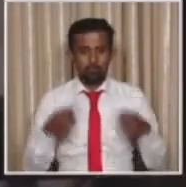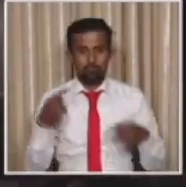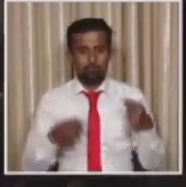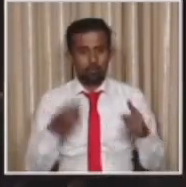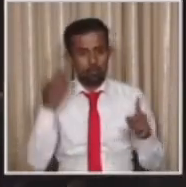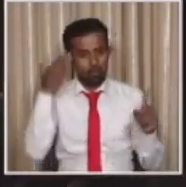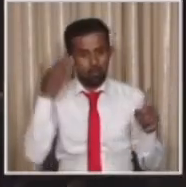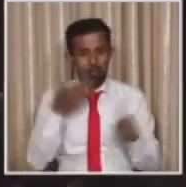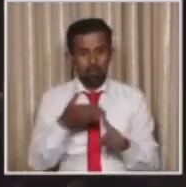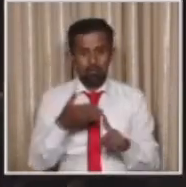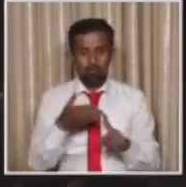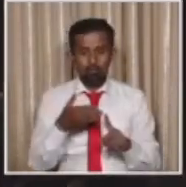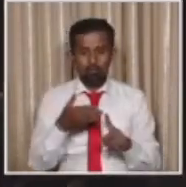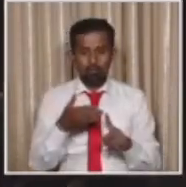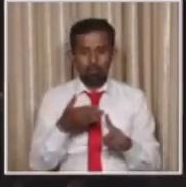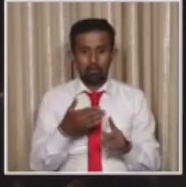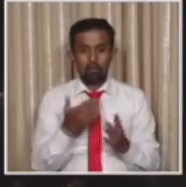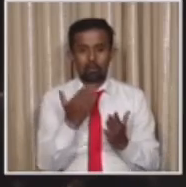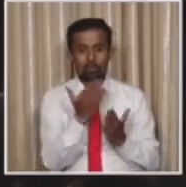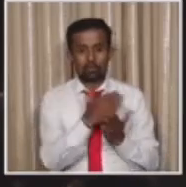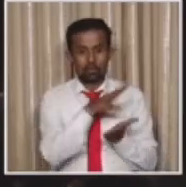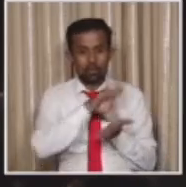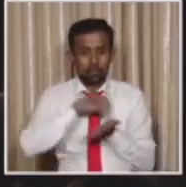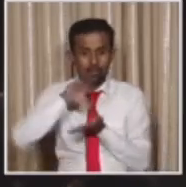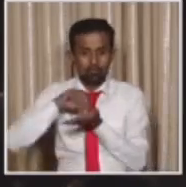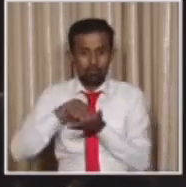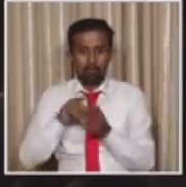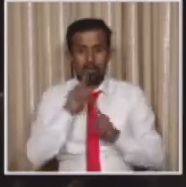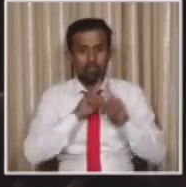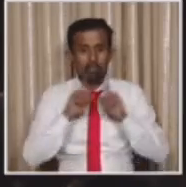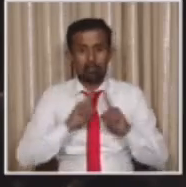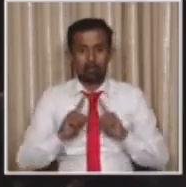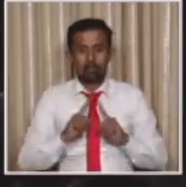පිළිබඳව කරුණු එකතු කරන අපි කතා කරන්නේ. මොකද